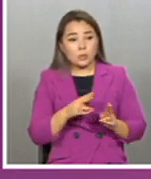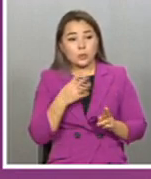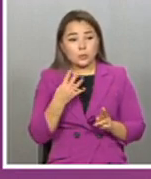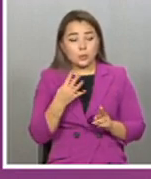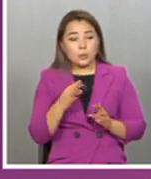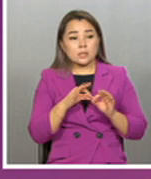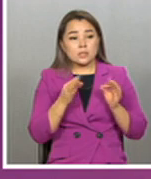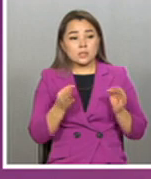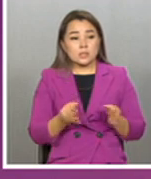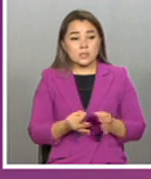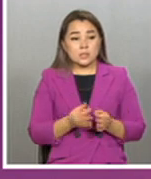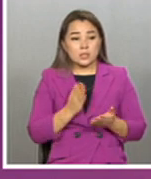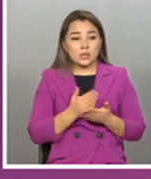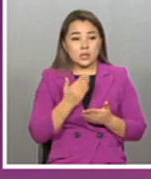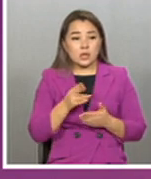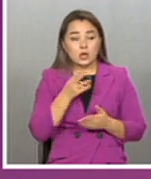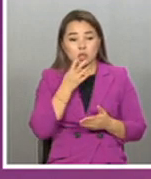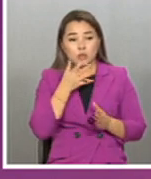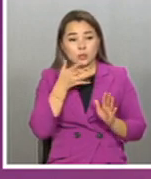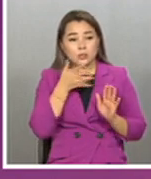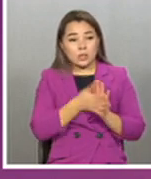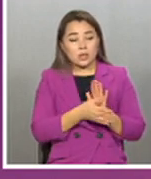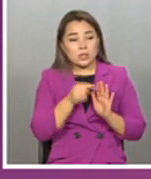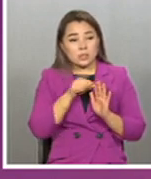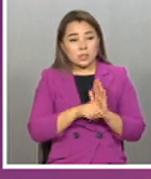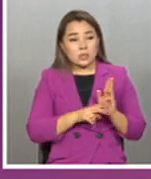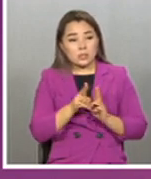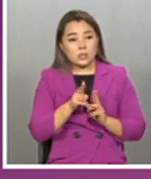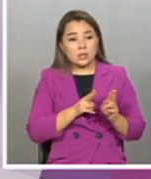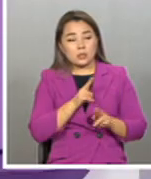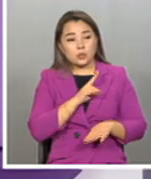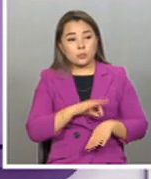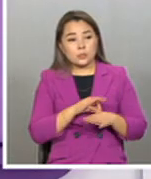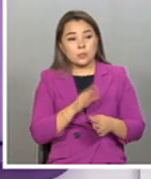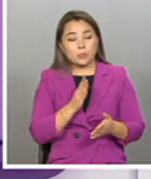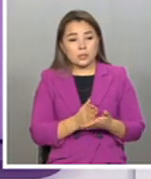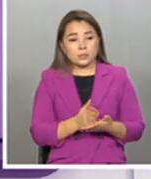цилиндрлі жылу іштен жану қозғалтқышы болып табылады.